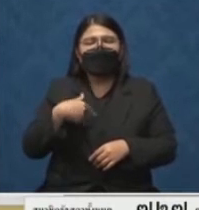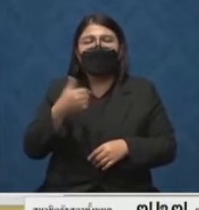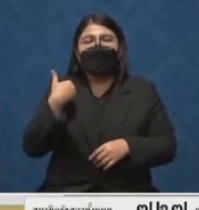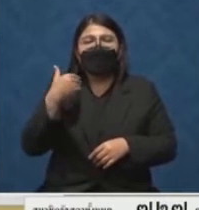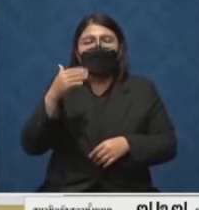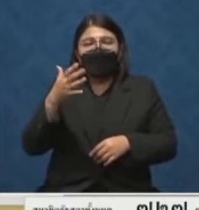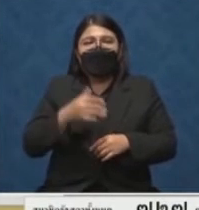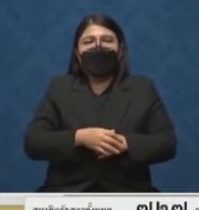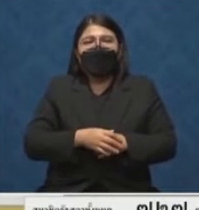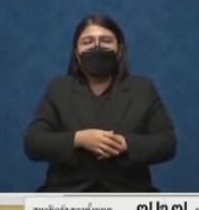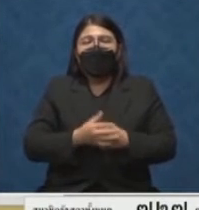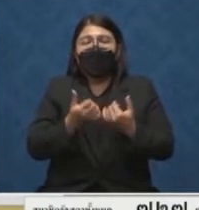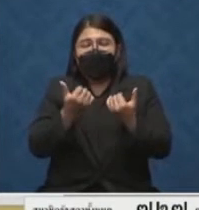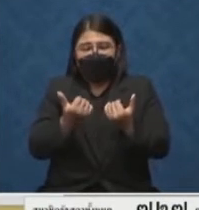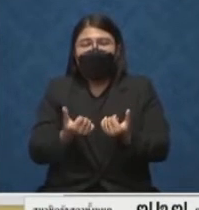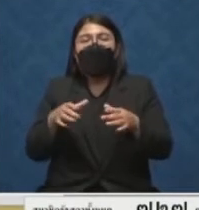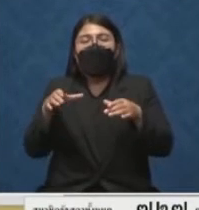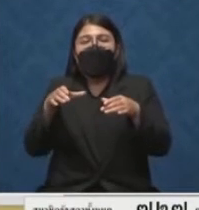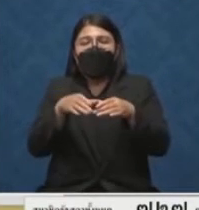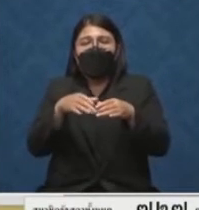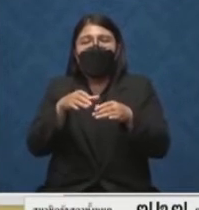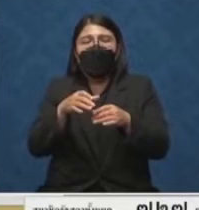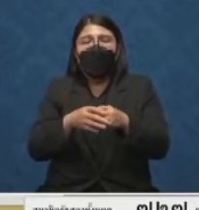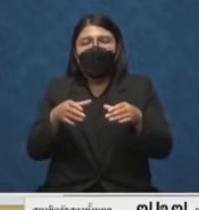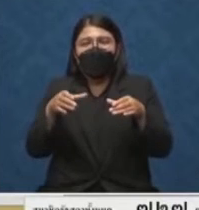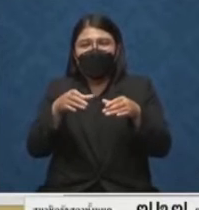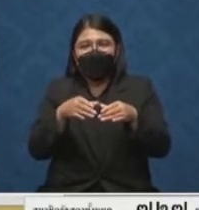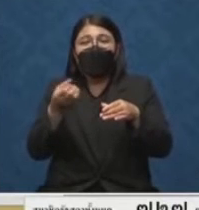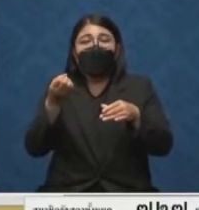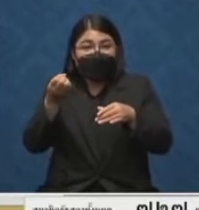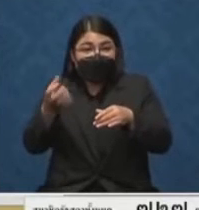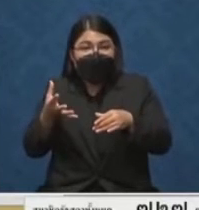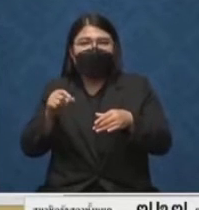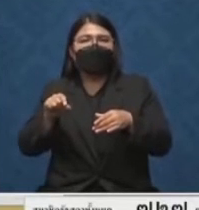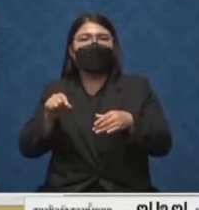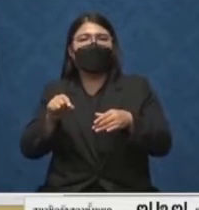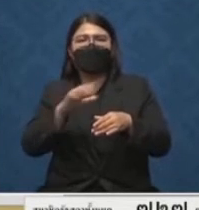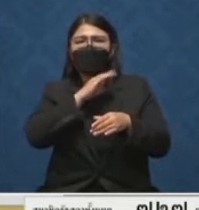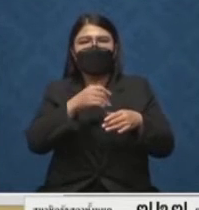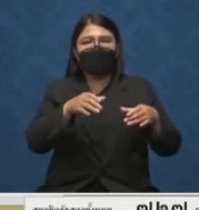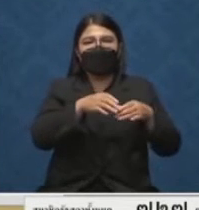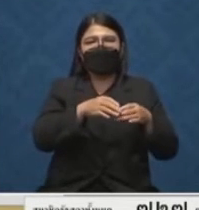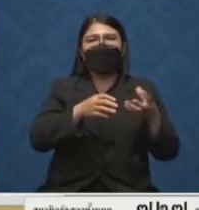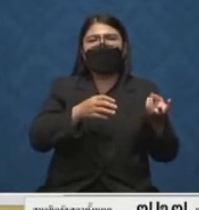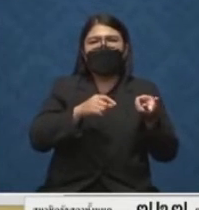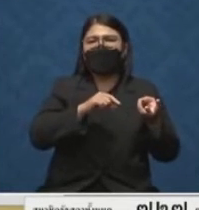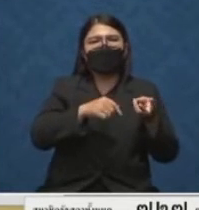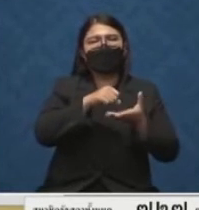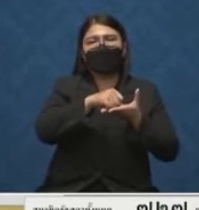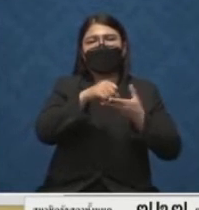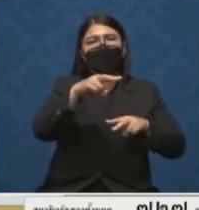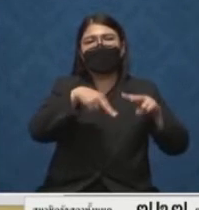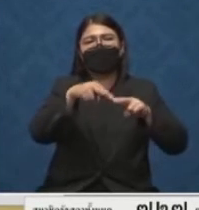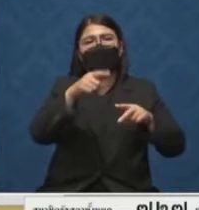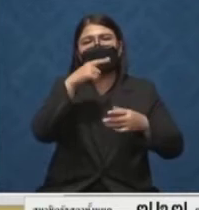เป็จะต้องใช้เสียงข้างมากนสภาพู่ทรัศ ดละศ ดรถ้เป็เสยงข้างน้อย บลิ branding ไม่ได้ja Full นั้จะมีประโชน อะไรธรฐาน